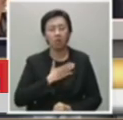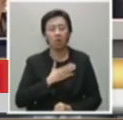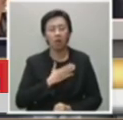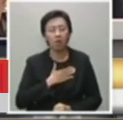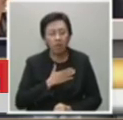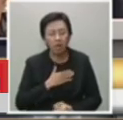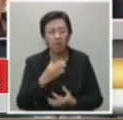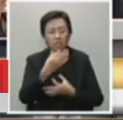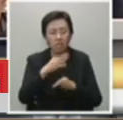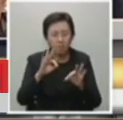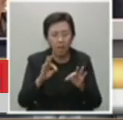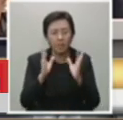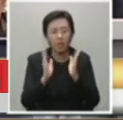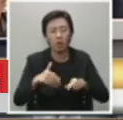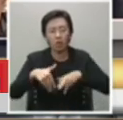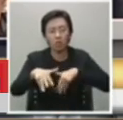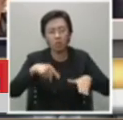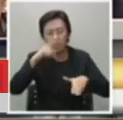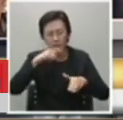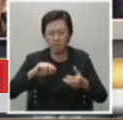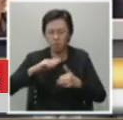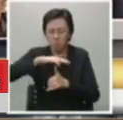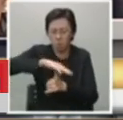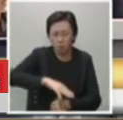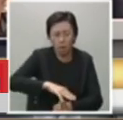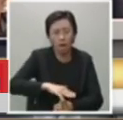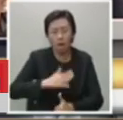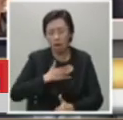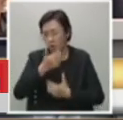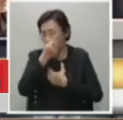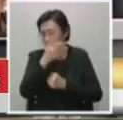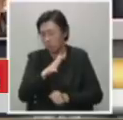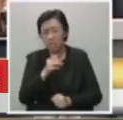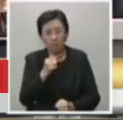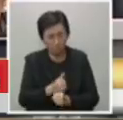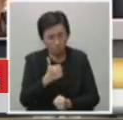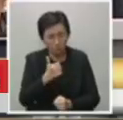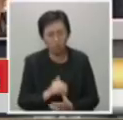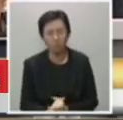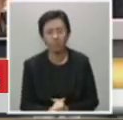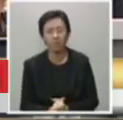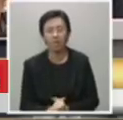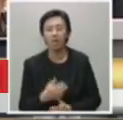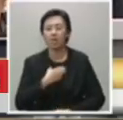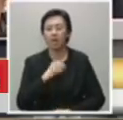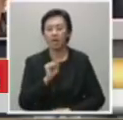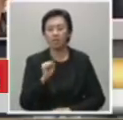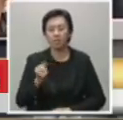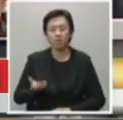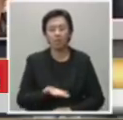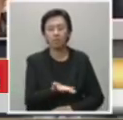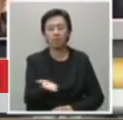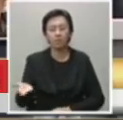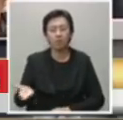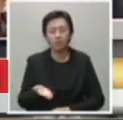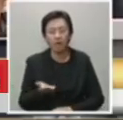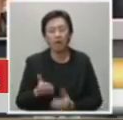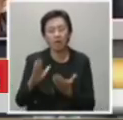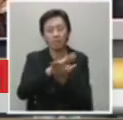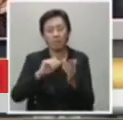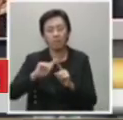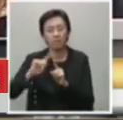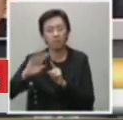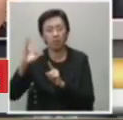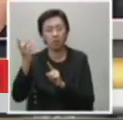าพและความเป็นมนุษย์ของคนไทยที่กำลังถูกละเมิดและใช้เวทีผ่านสภาผู้แทนราษฎรแห่งนี้เนี่ยซึ่งทั่วโลกก็จับตามอง